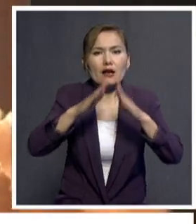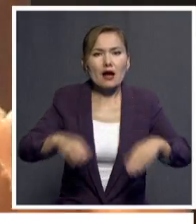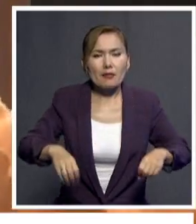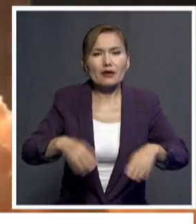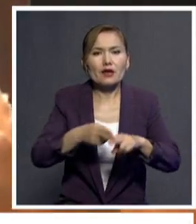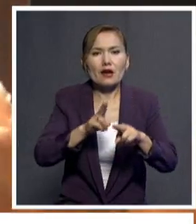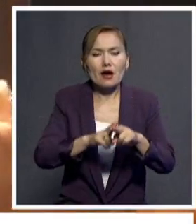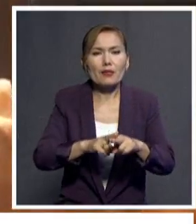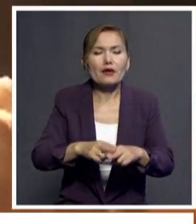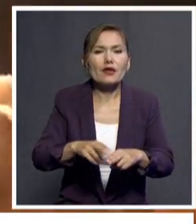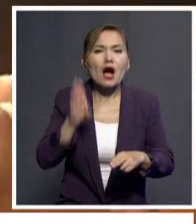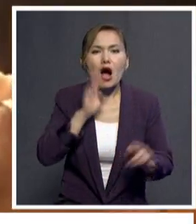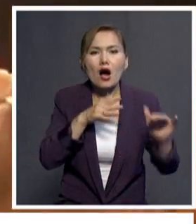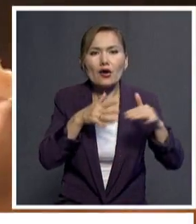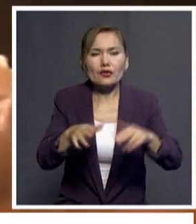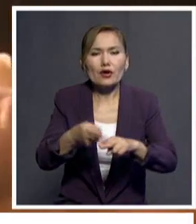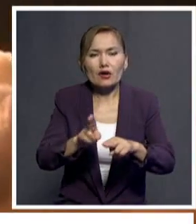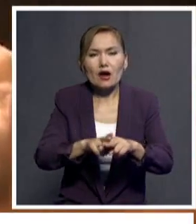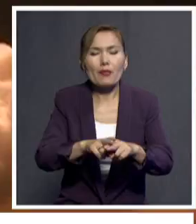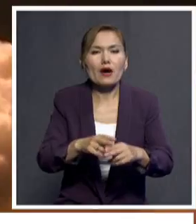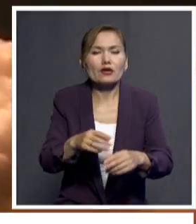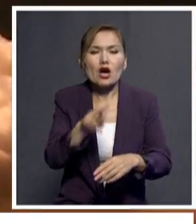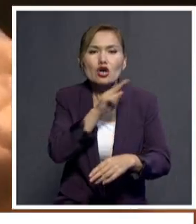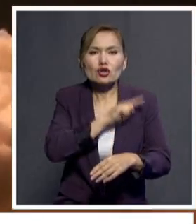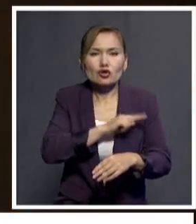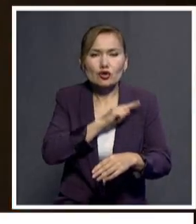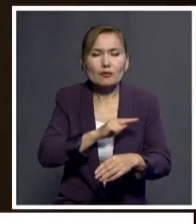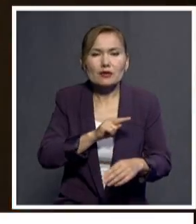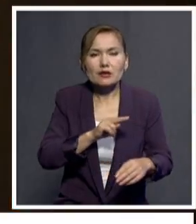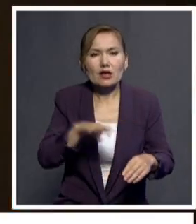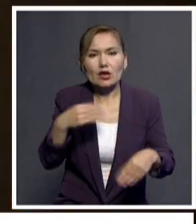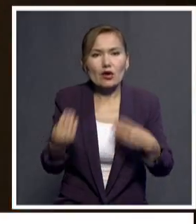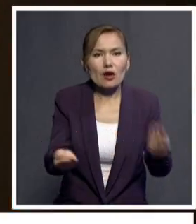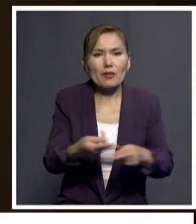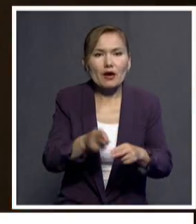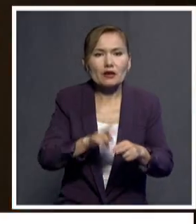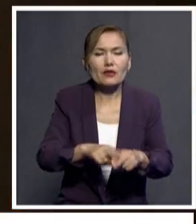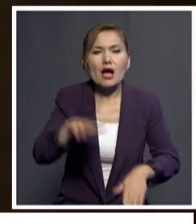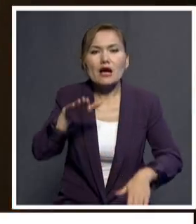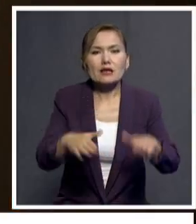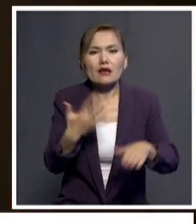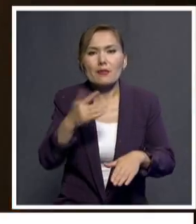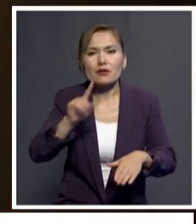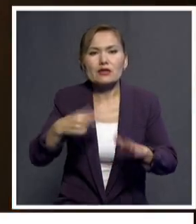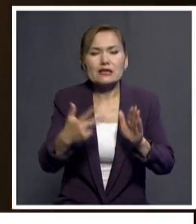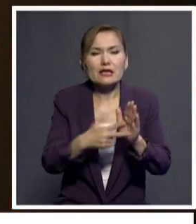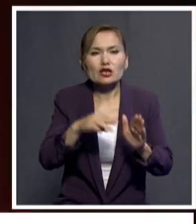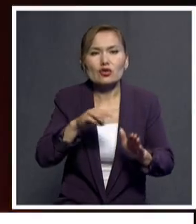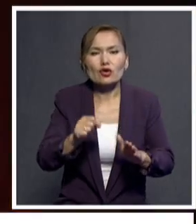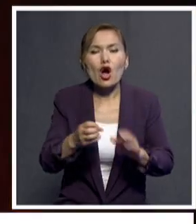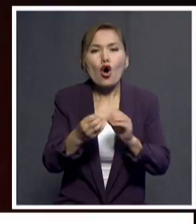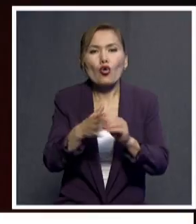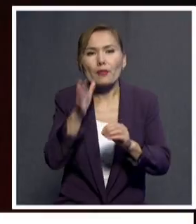сатысы Атлант мұхитындағы платформаға қонды. Орбитаға шыққан спутниктің салмағы 5,8 тонна. Ол 15 жыл